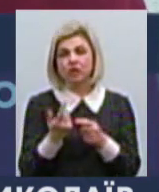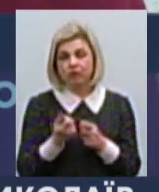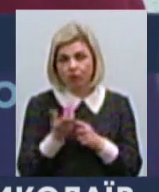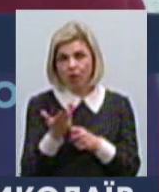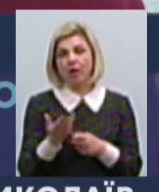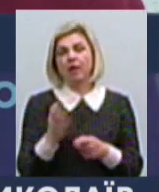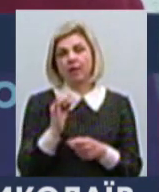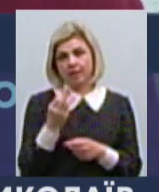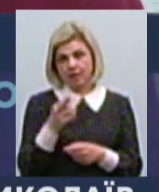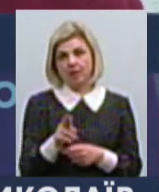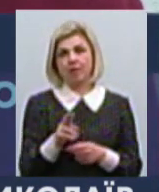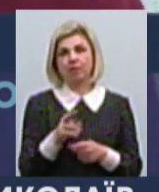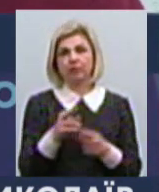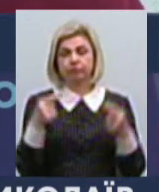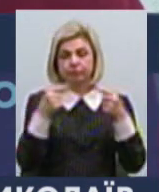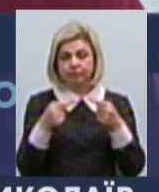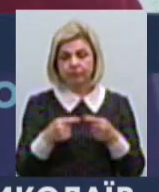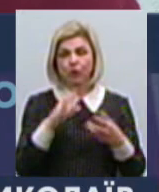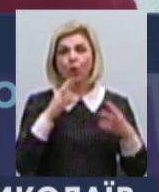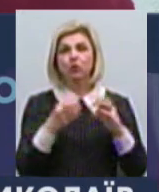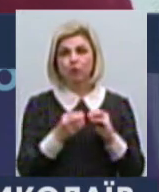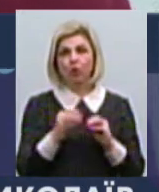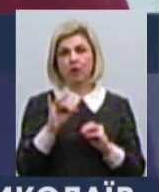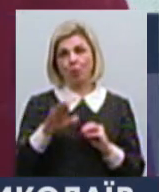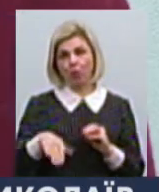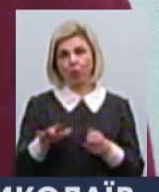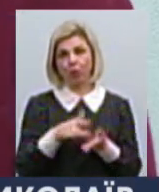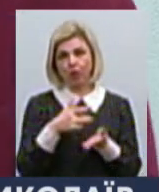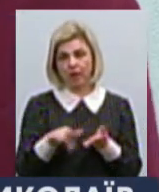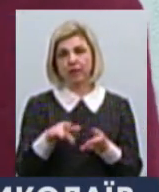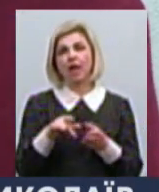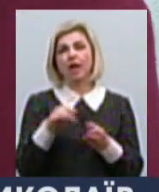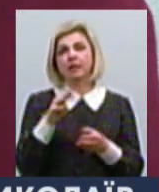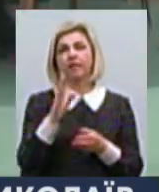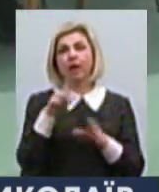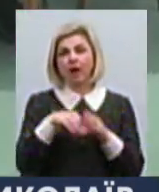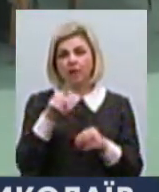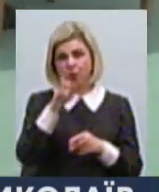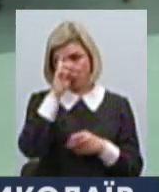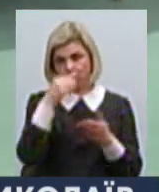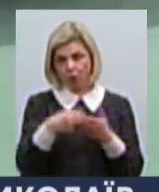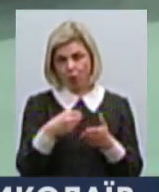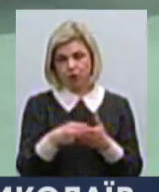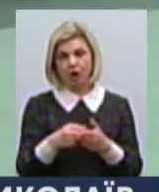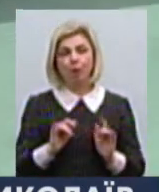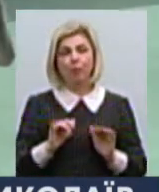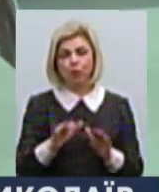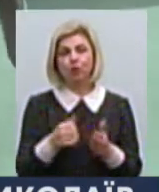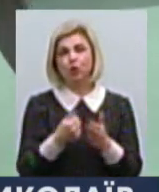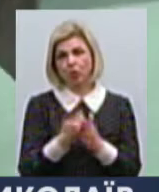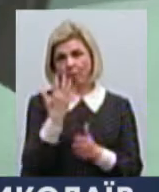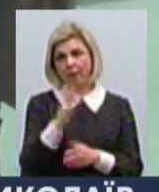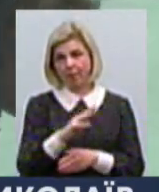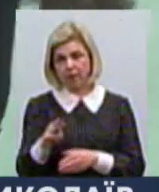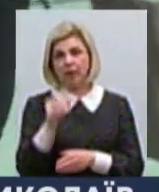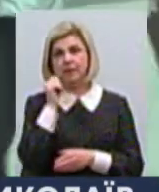Для відповідної звітності потім у бухгалтерію ДВК за бюджетні кошти. Процедура займає до 5 хвилин.